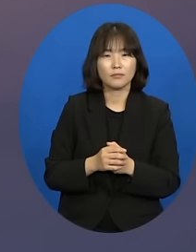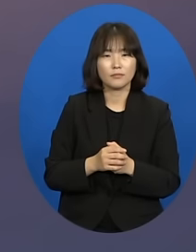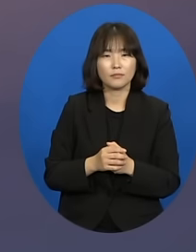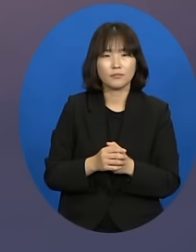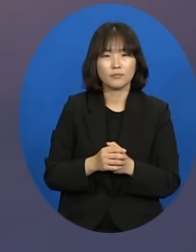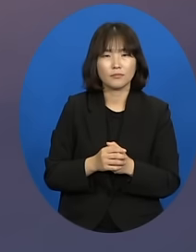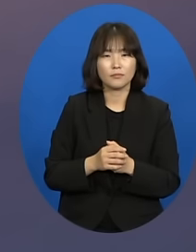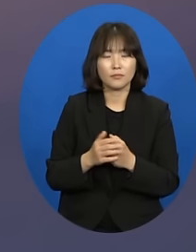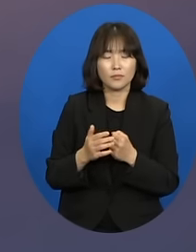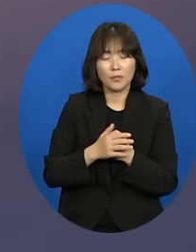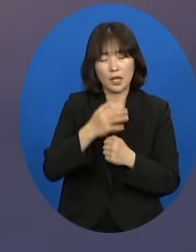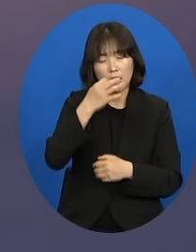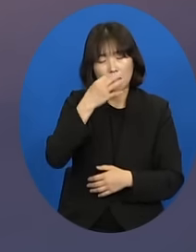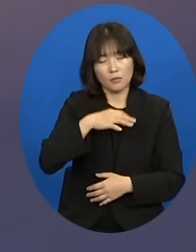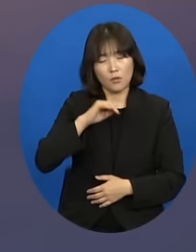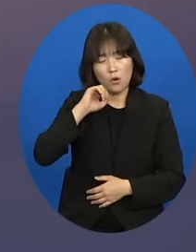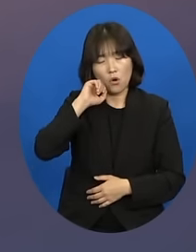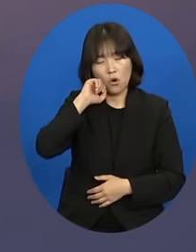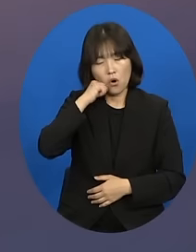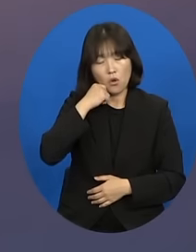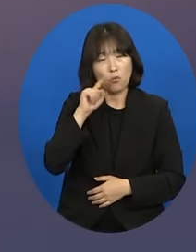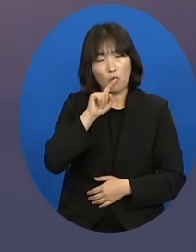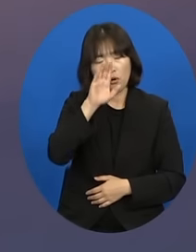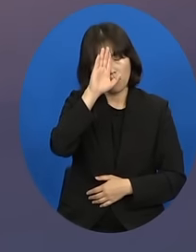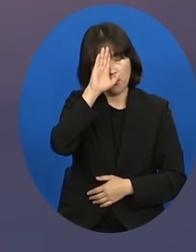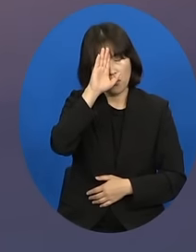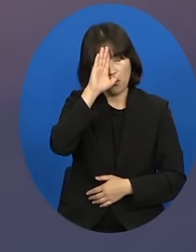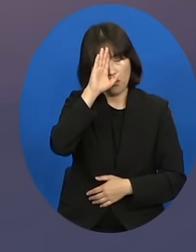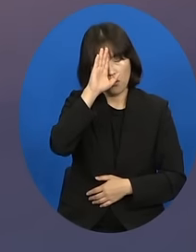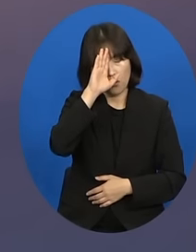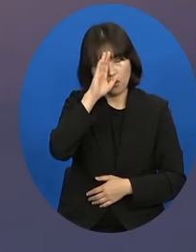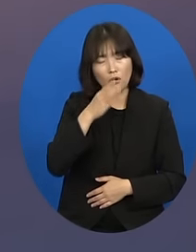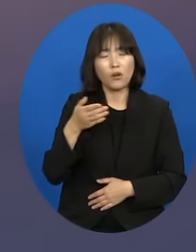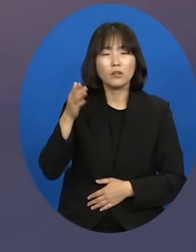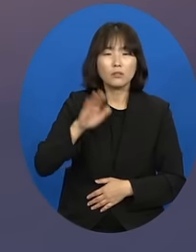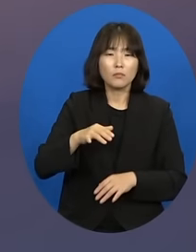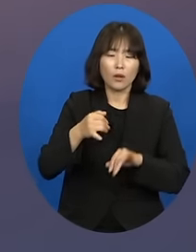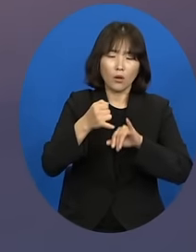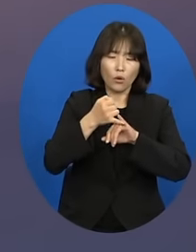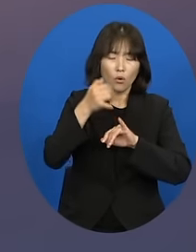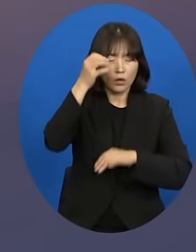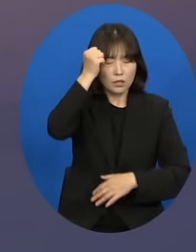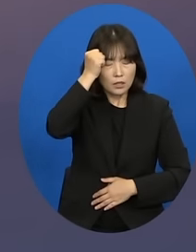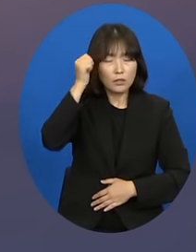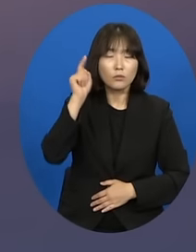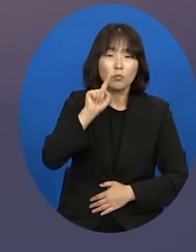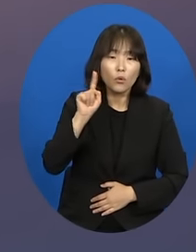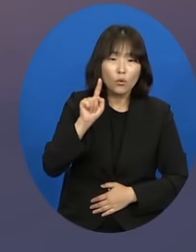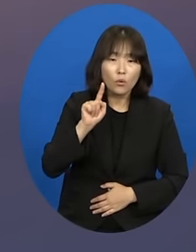힘들고 어려운 일이지만 병이라는 것이 꼭 기억하십시오.